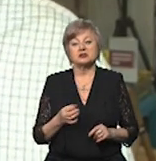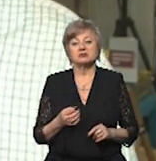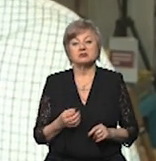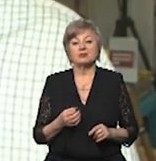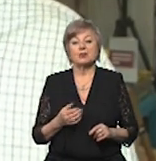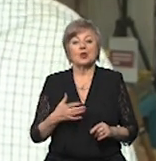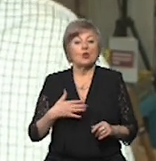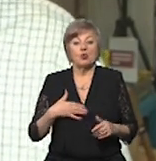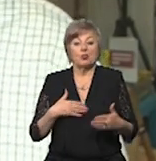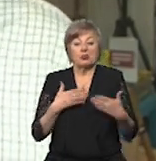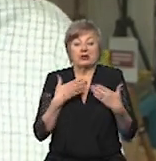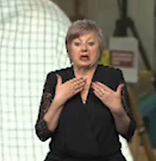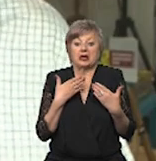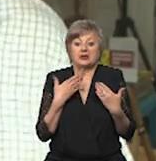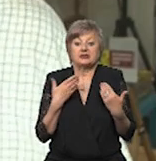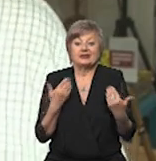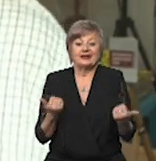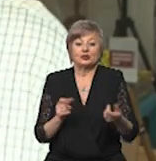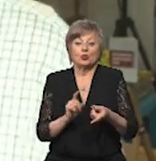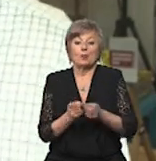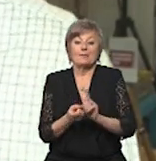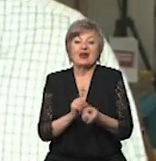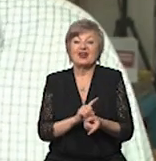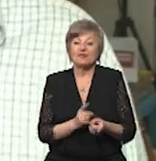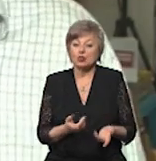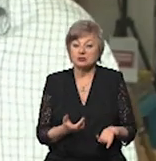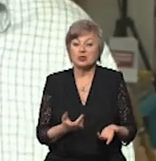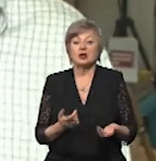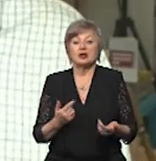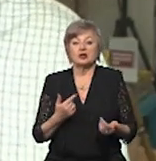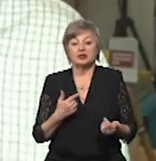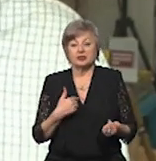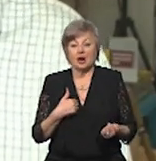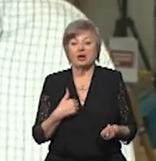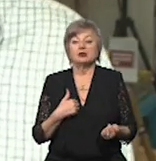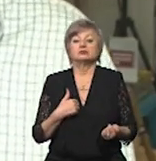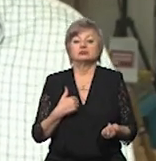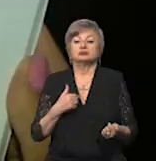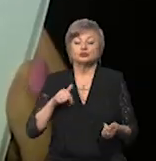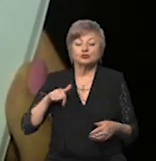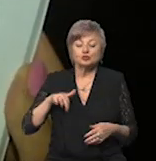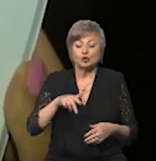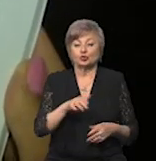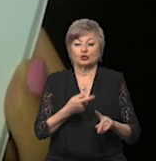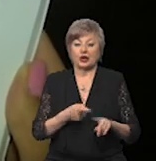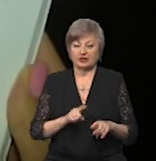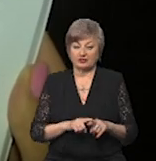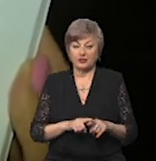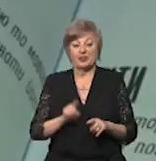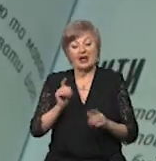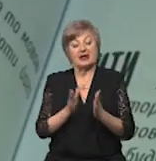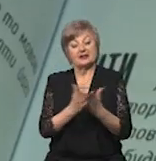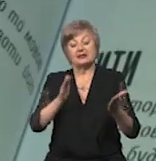І в мене нема перекладів Led Zeppelin, тому що я якось не міг дійти до Led Zeppelin. Також на